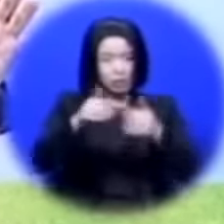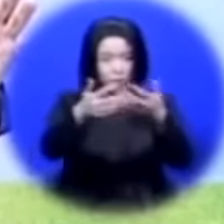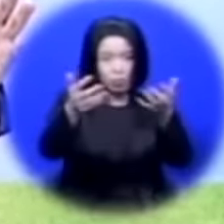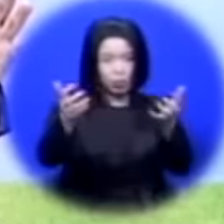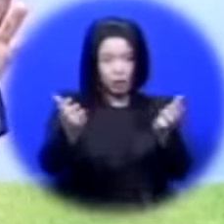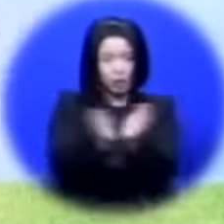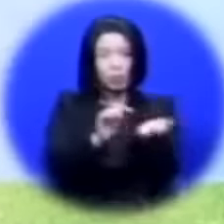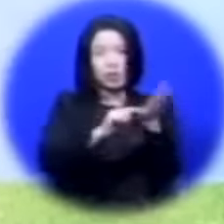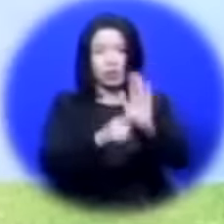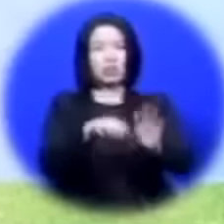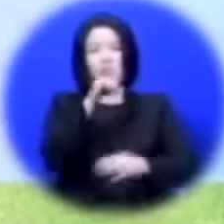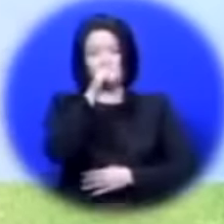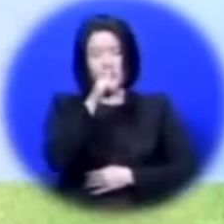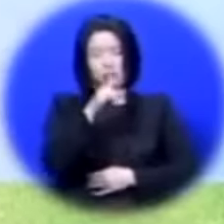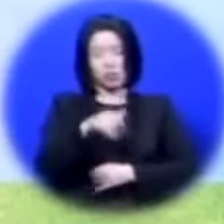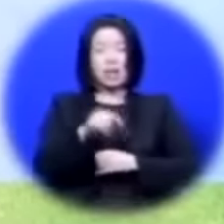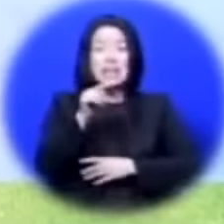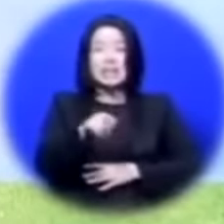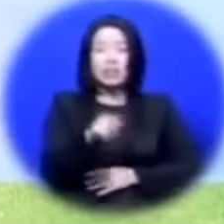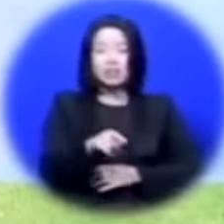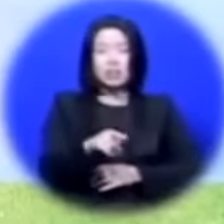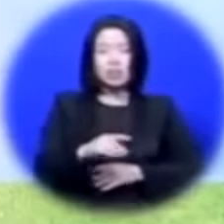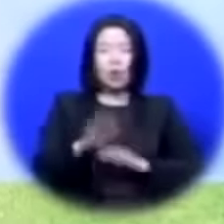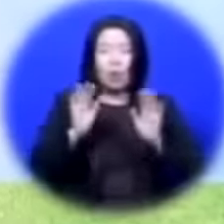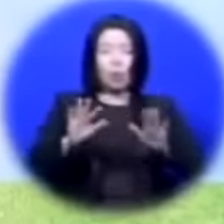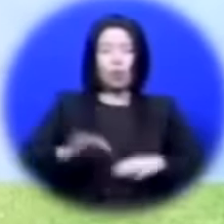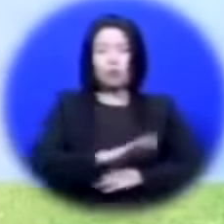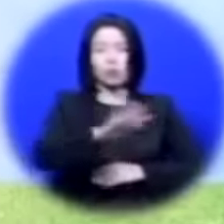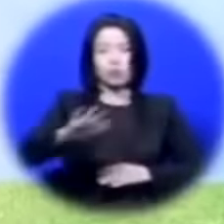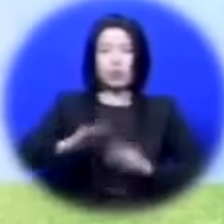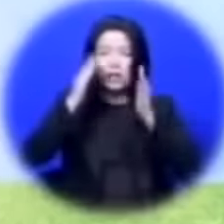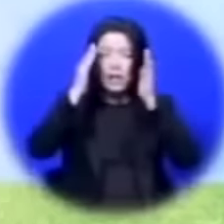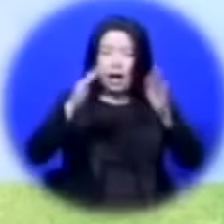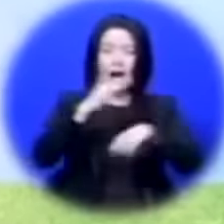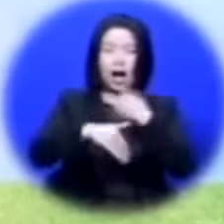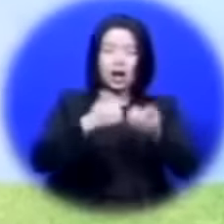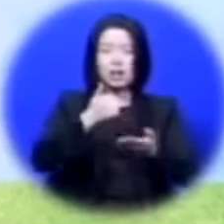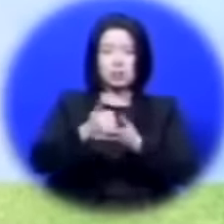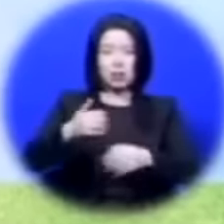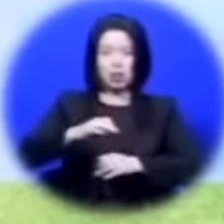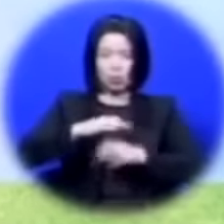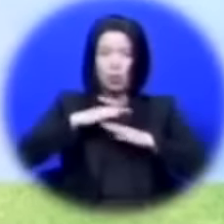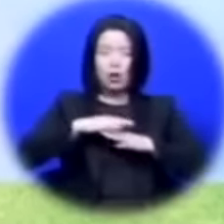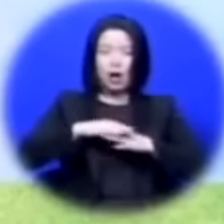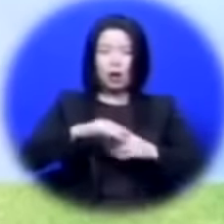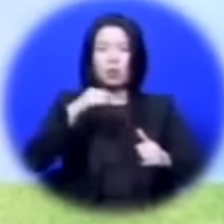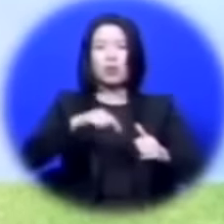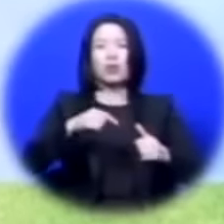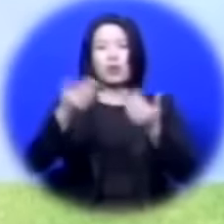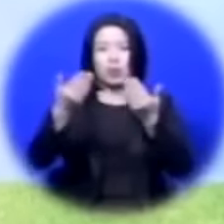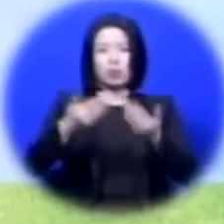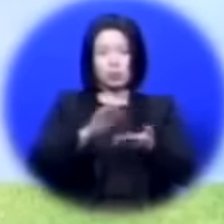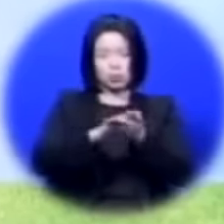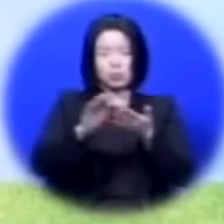나타납니다 이것이 오늘 우리들을 향한 하나님의 놀라운 훈이도